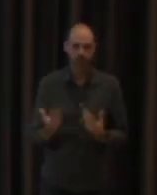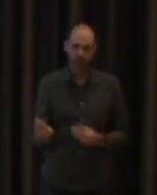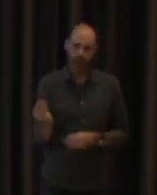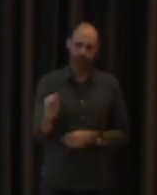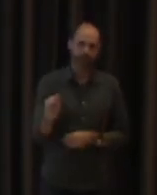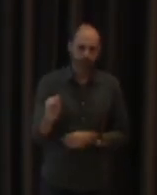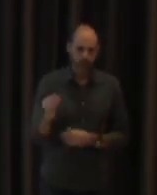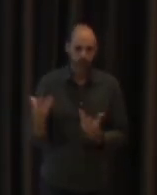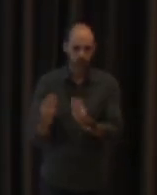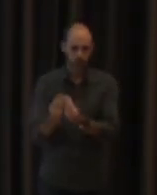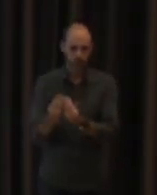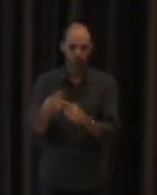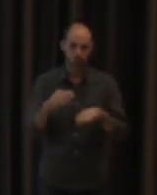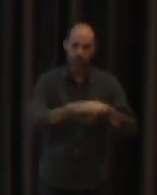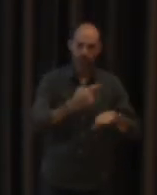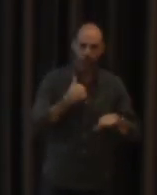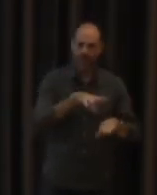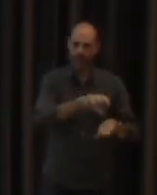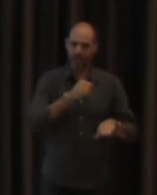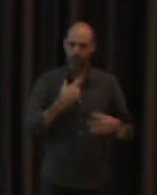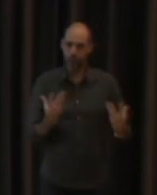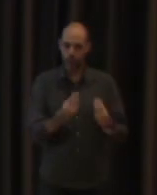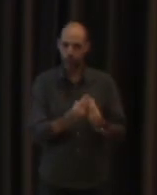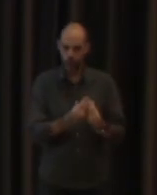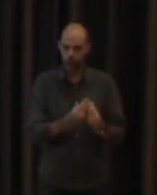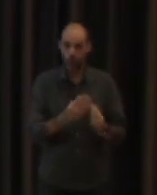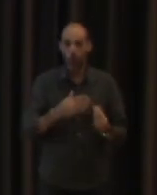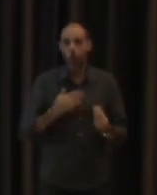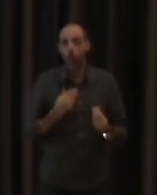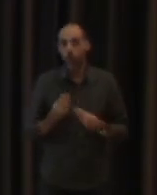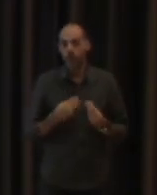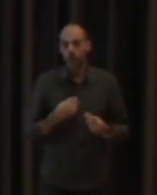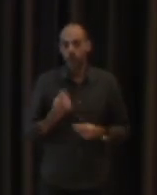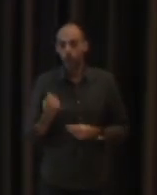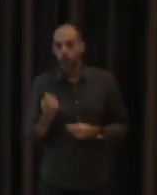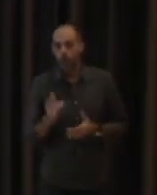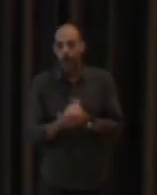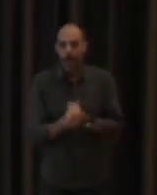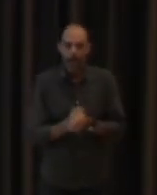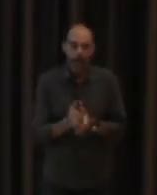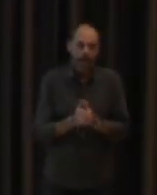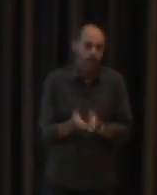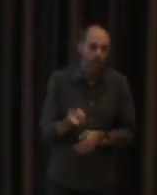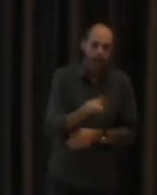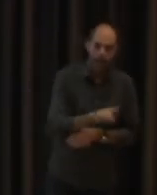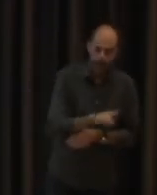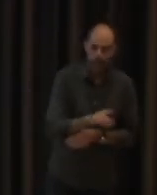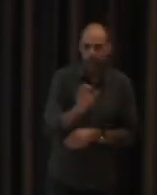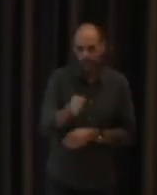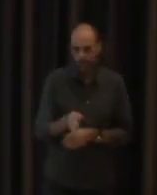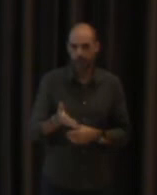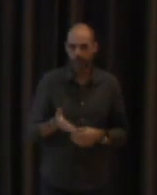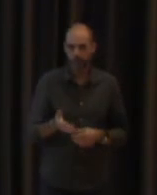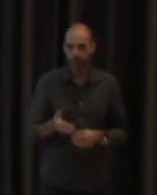el significat del verb. Podríem afegir-hi, això sí, conviuen l'un amb l'altre, això sí. En canvi,